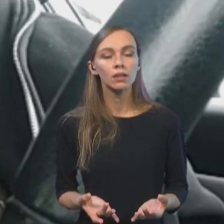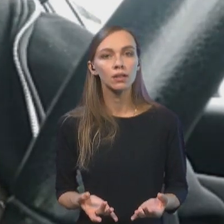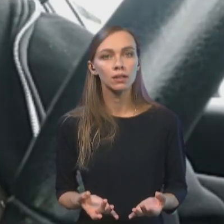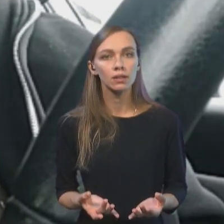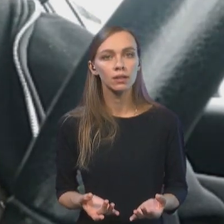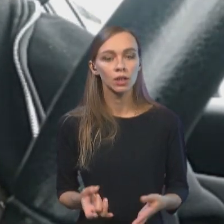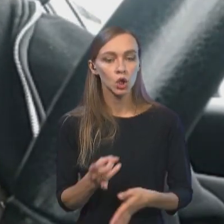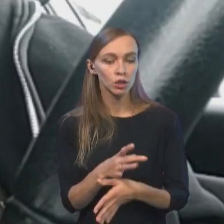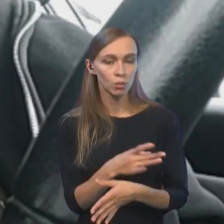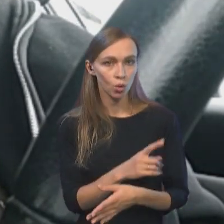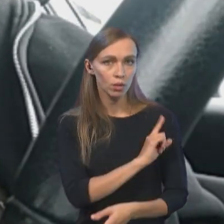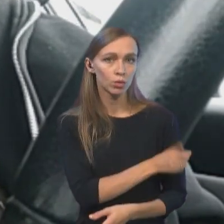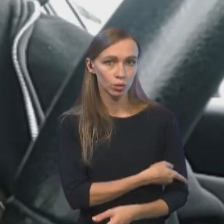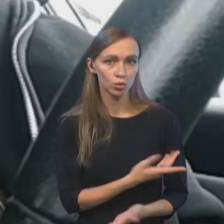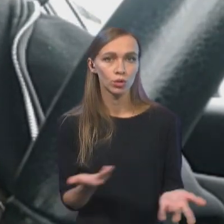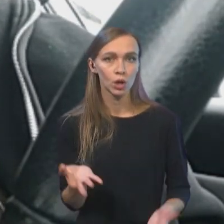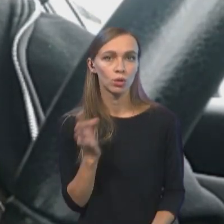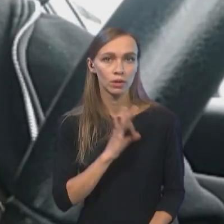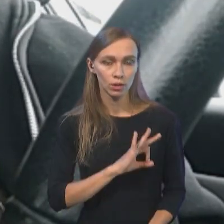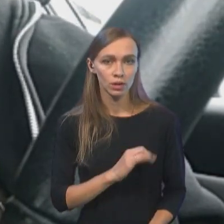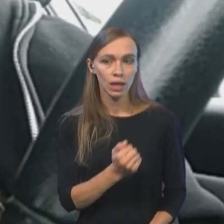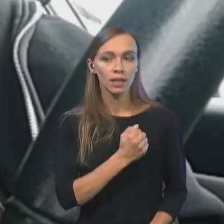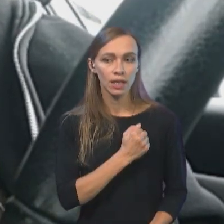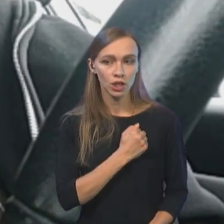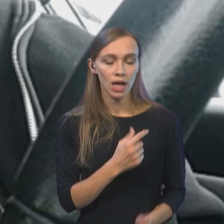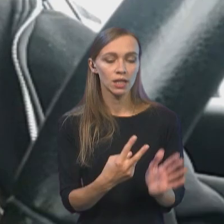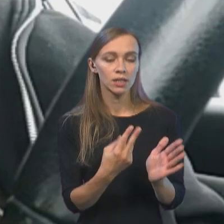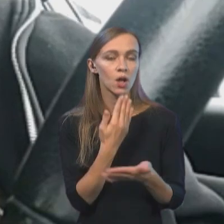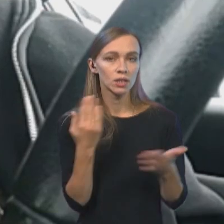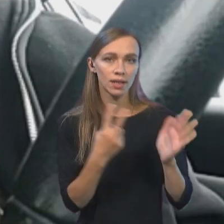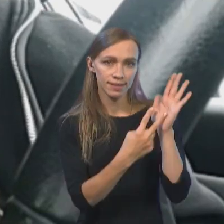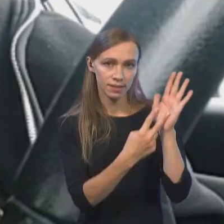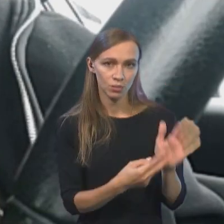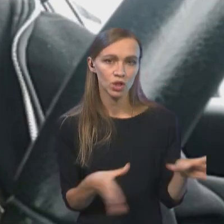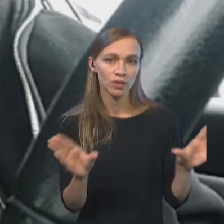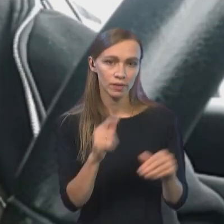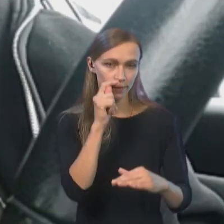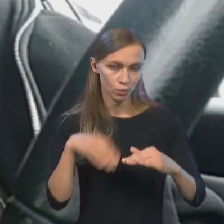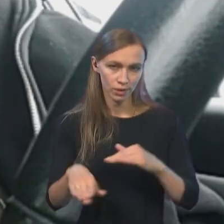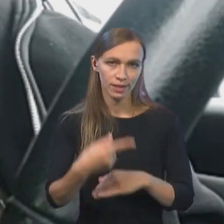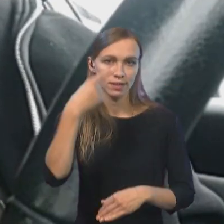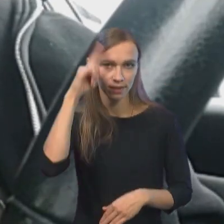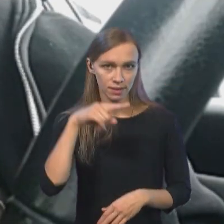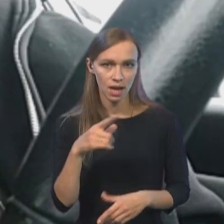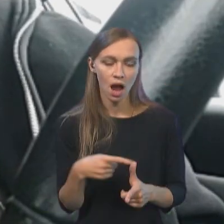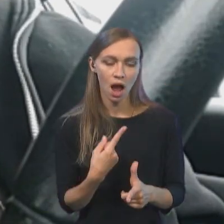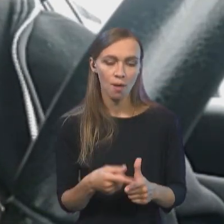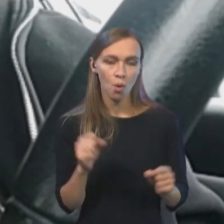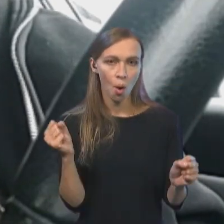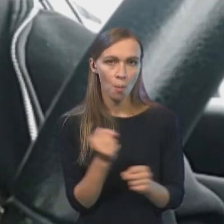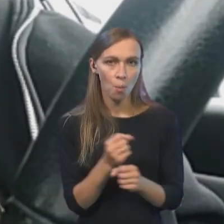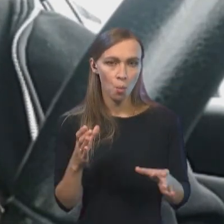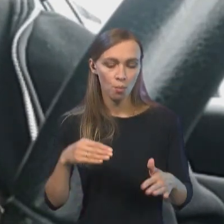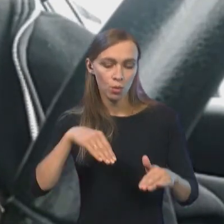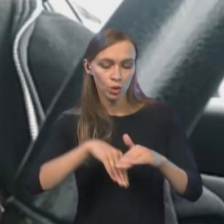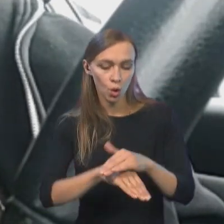звичайної зброї, потужної, яку використовують. На жаль, за останні 7 місяців вже всі в Україні це знають. Це або бомбосховище